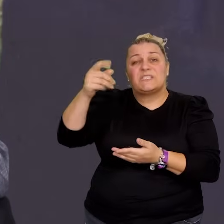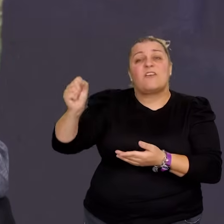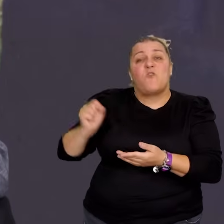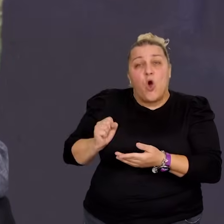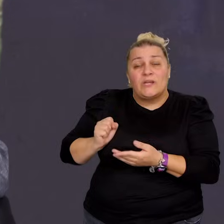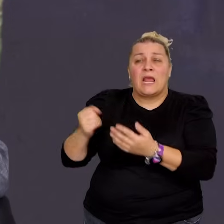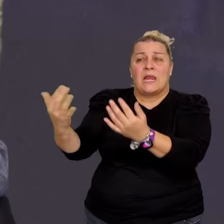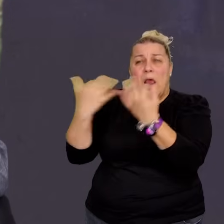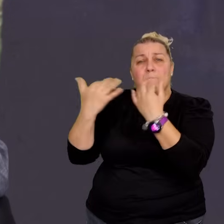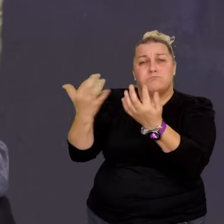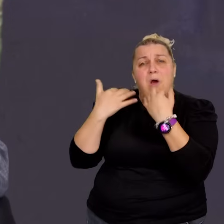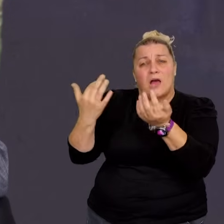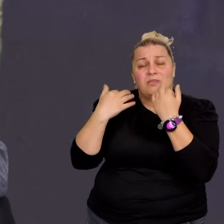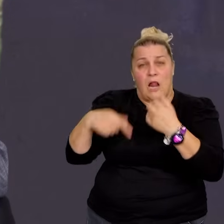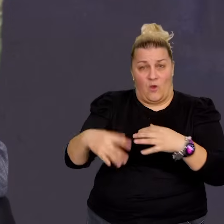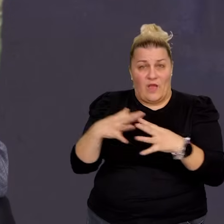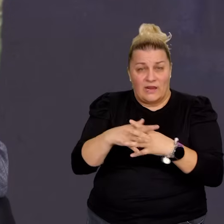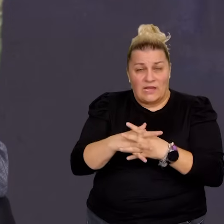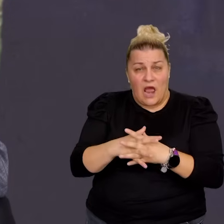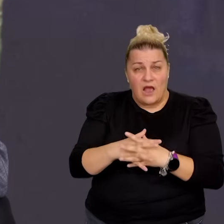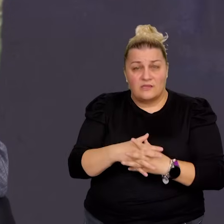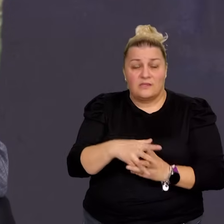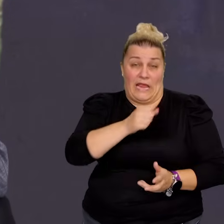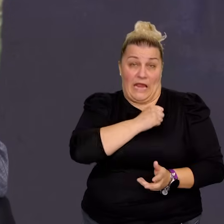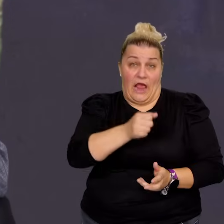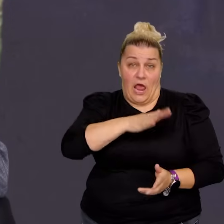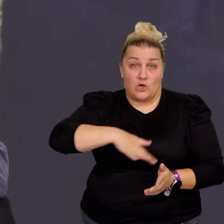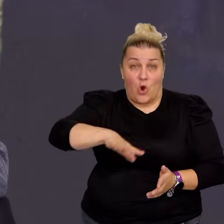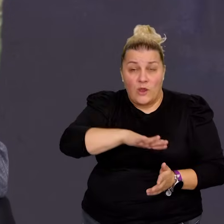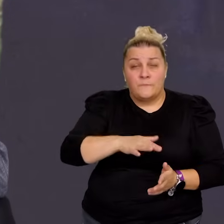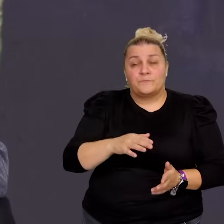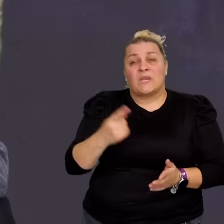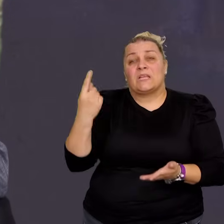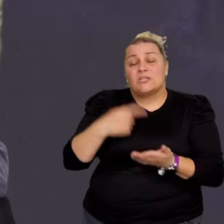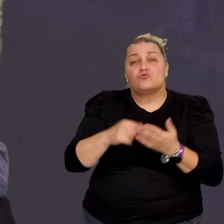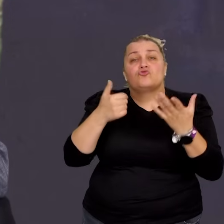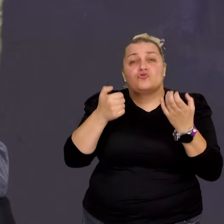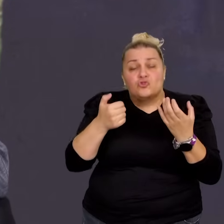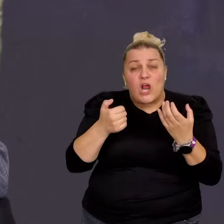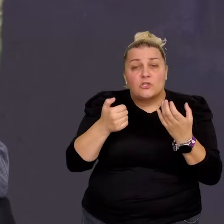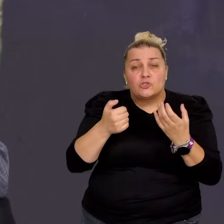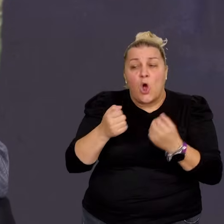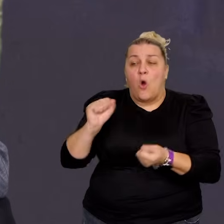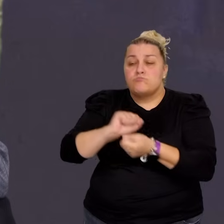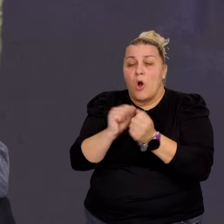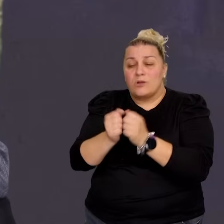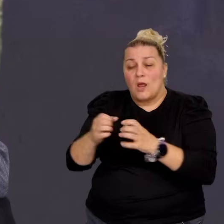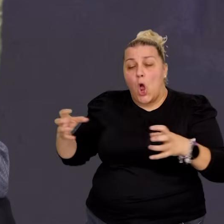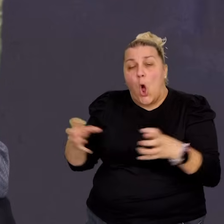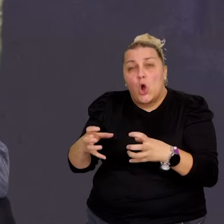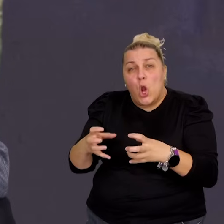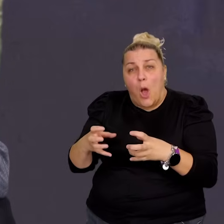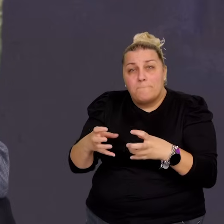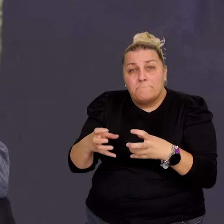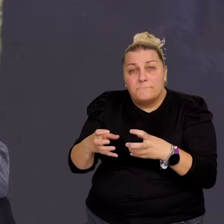vojnika napadali grad heroj i tu u bojišnicu. Peđa, 1.600 oklopnih borbenih sredstava,